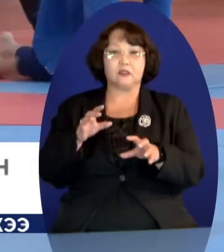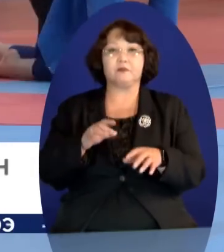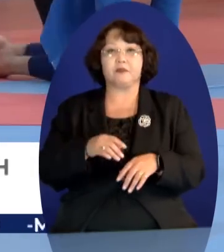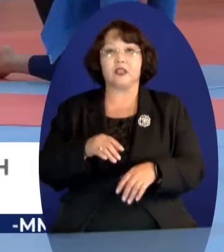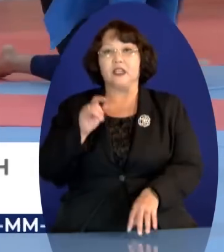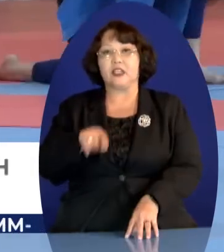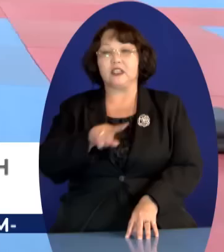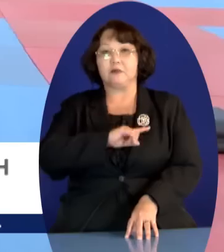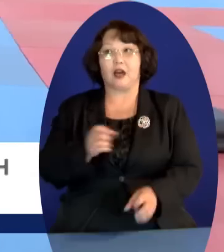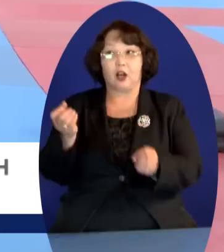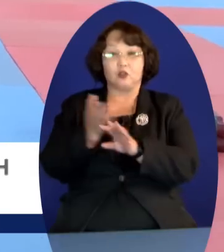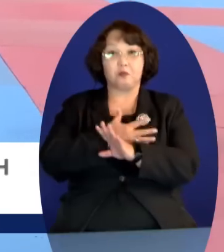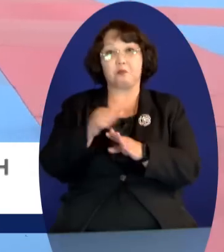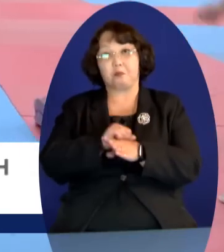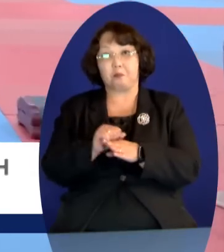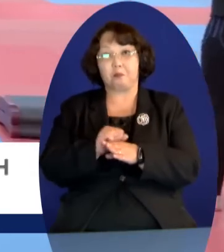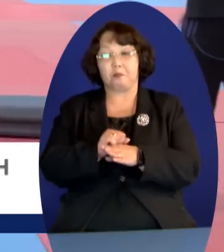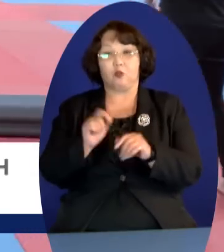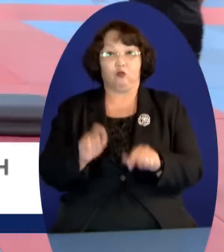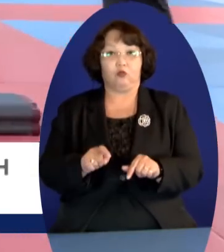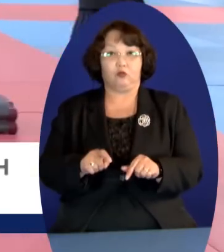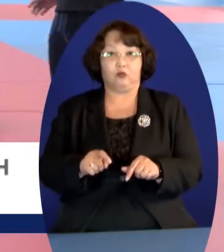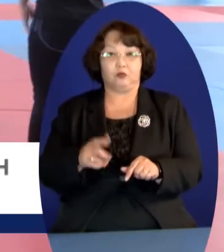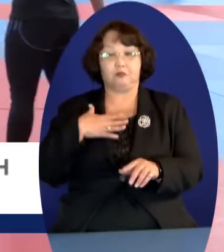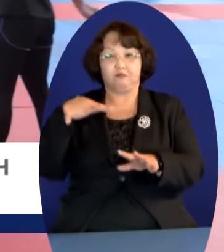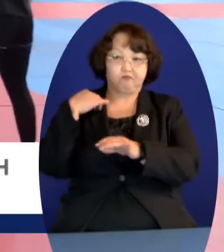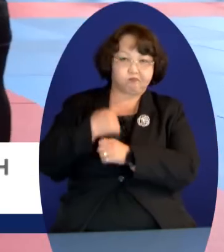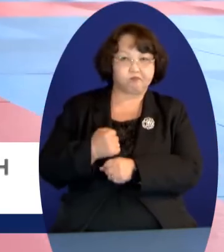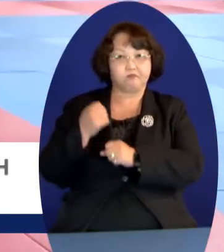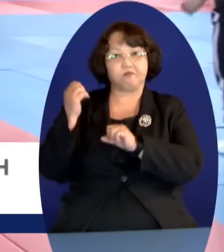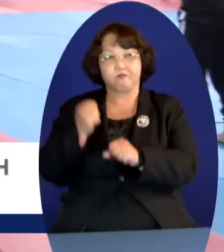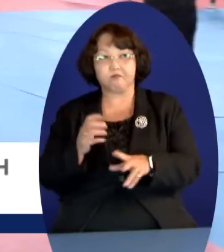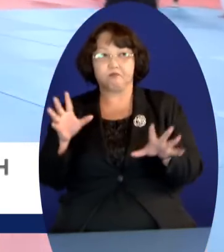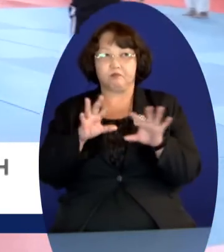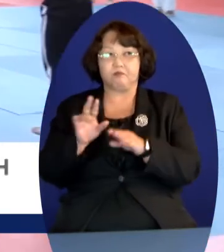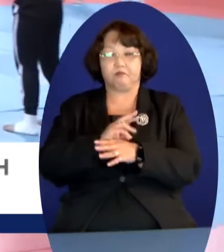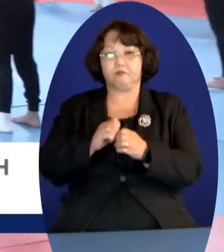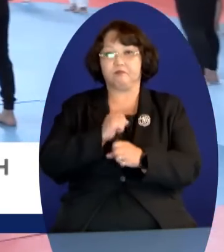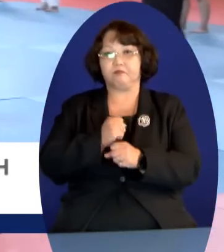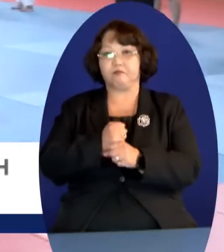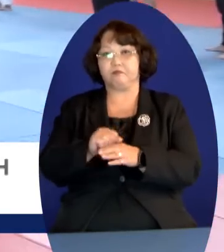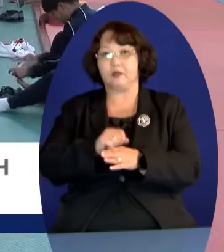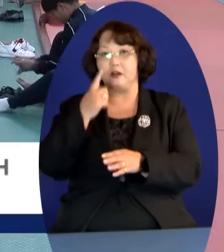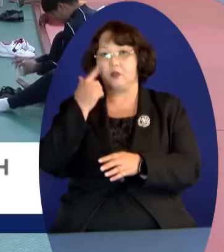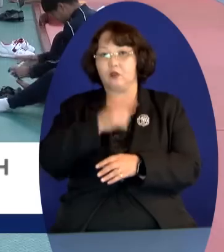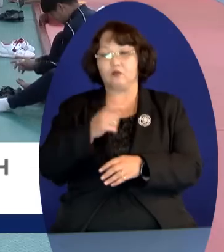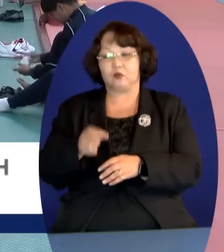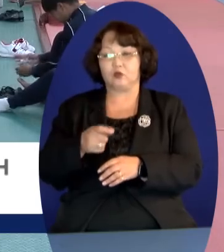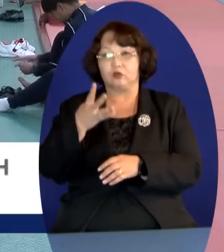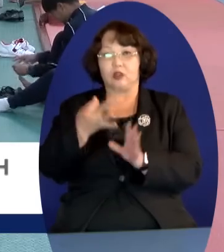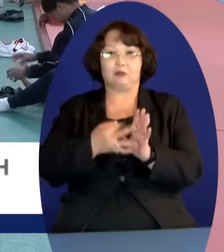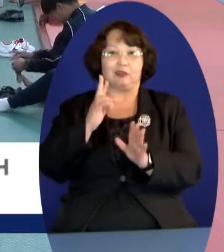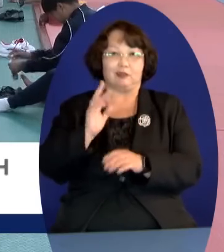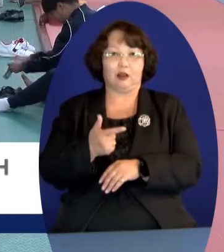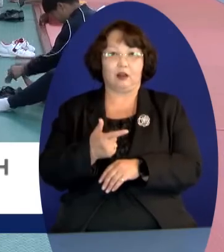Азтын урлагийн тэмцээний өмнөх бэлтгэл үргэлжилж өнөөдөр тэд хүчний бэлтгэл хийлээ. Азтын урлагийн тэмцээний дивизион эмэгтэйчүүдээс 48 кг жин олон